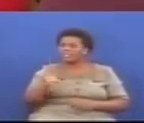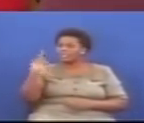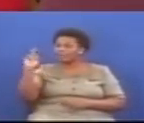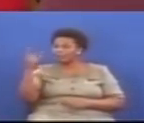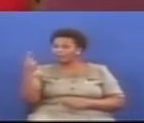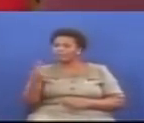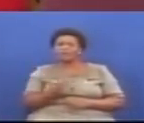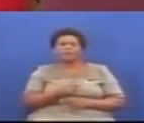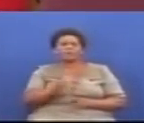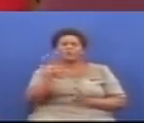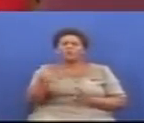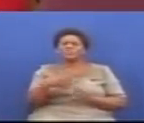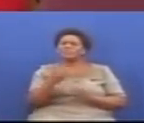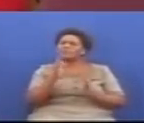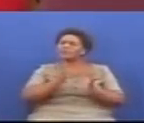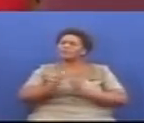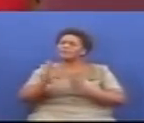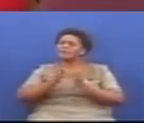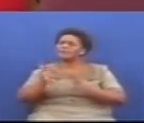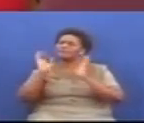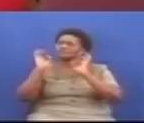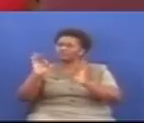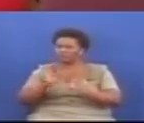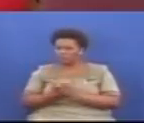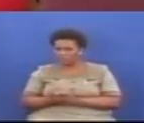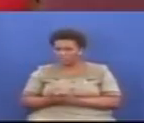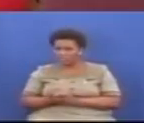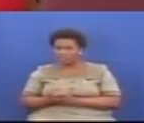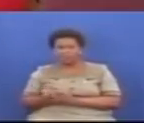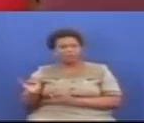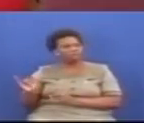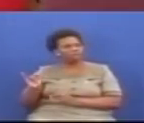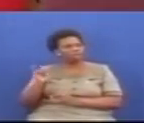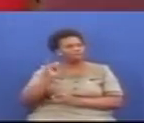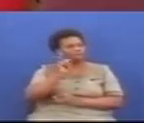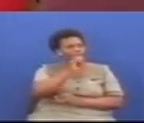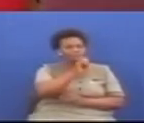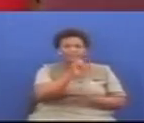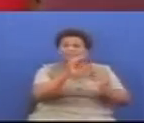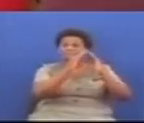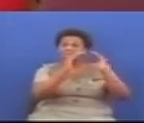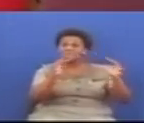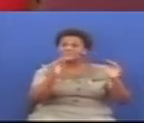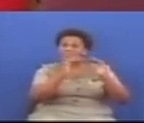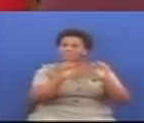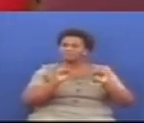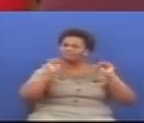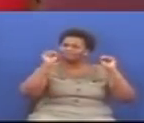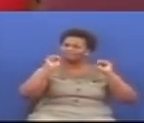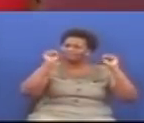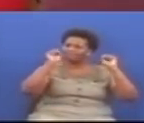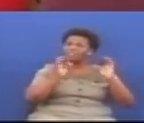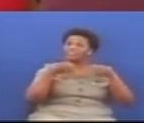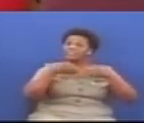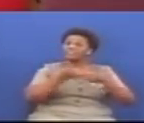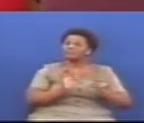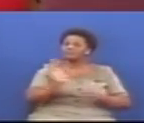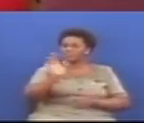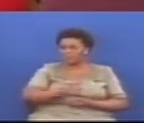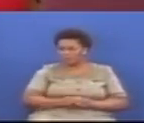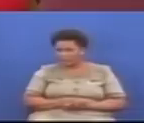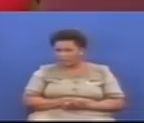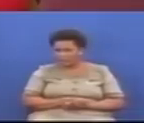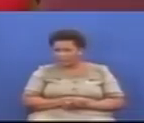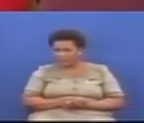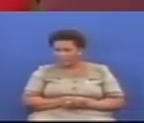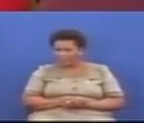kwa nguvu kubwa, na speaker wa Uganda pia watakuwa kule Misri kushangilia timu zao. Nadhani kwenye ratiba kuna mahali